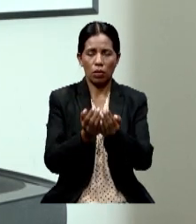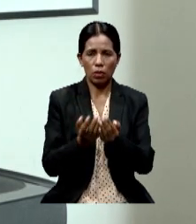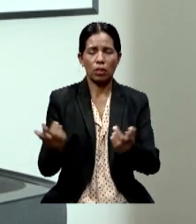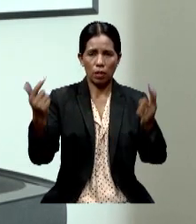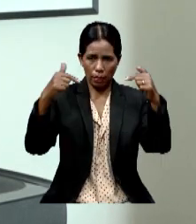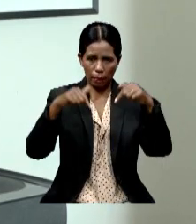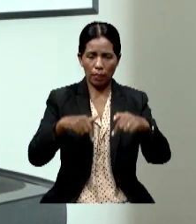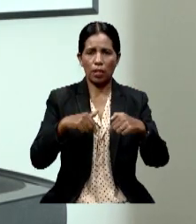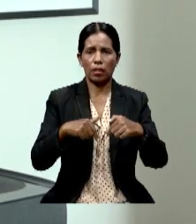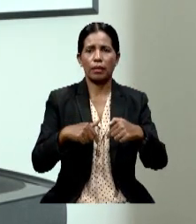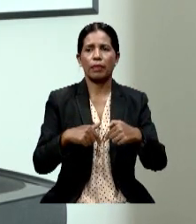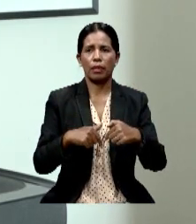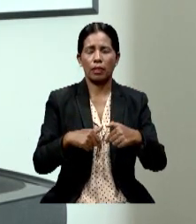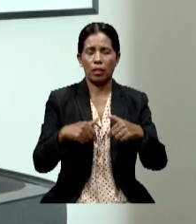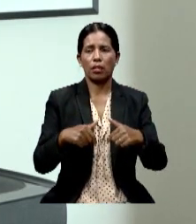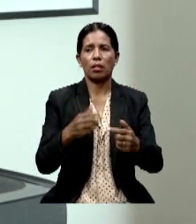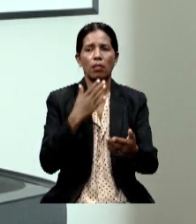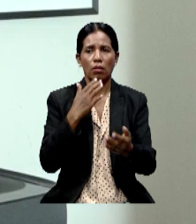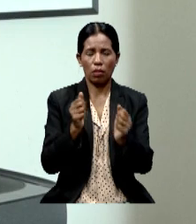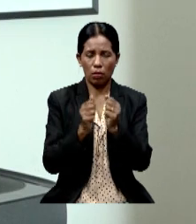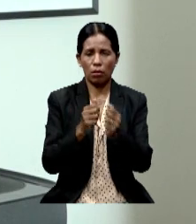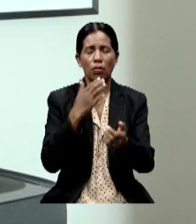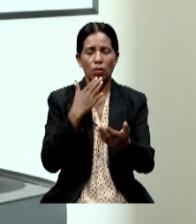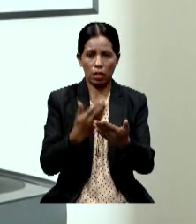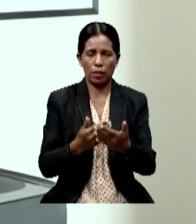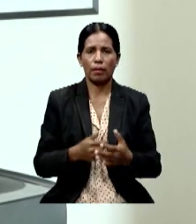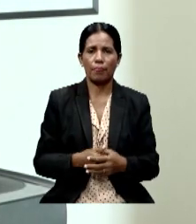mai iha nemu sei opera o seguro